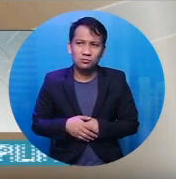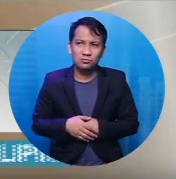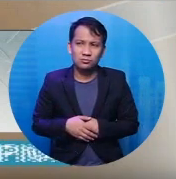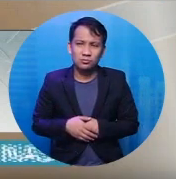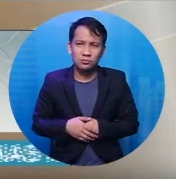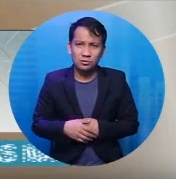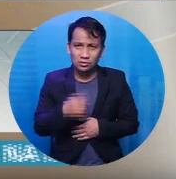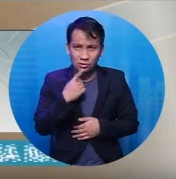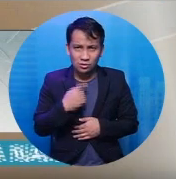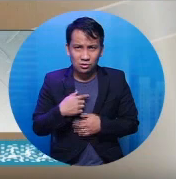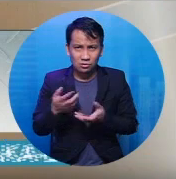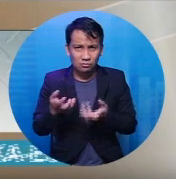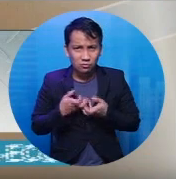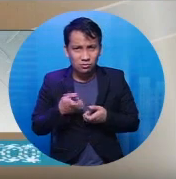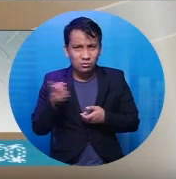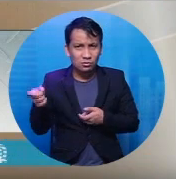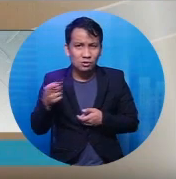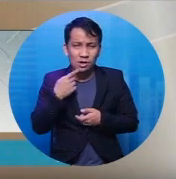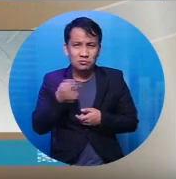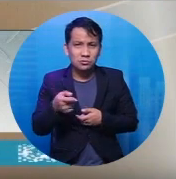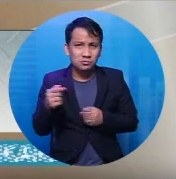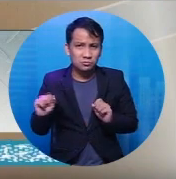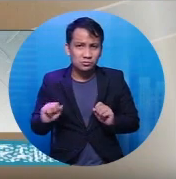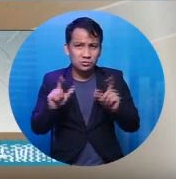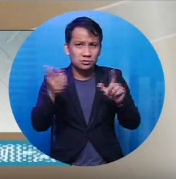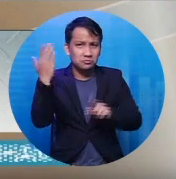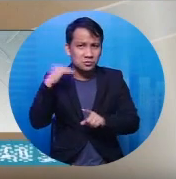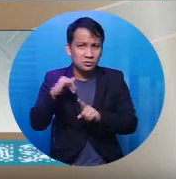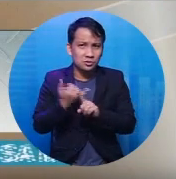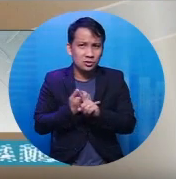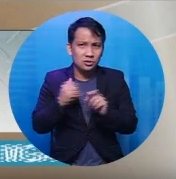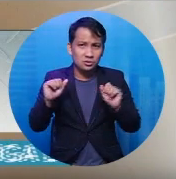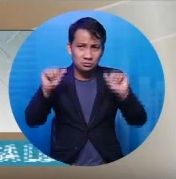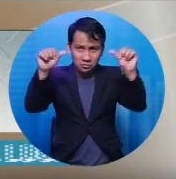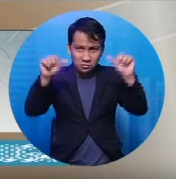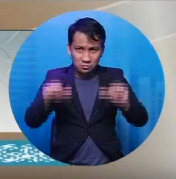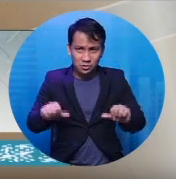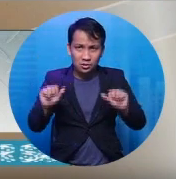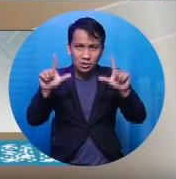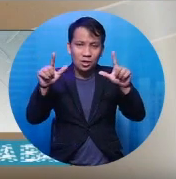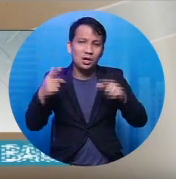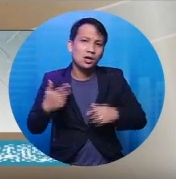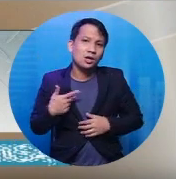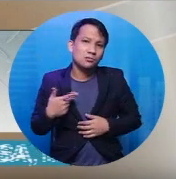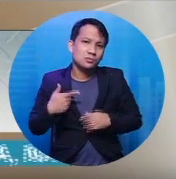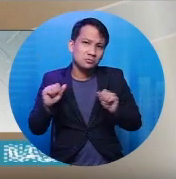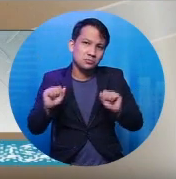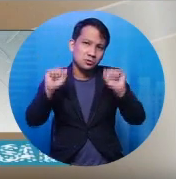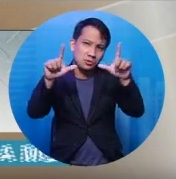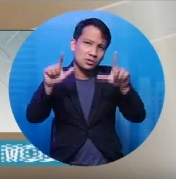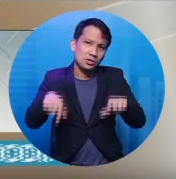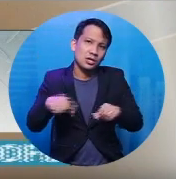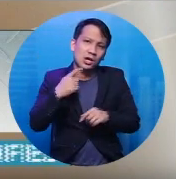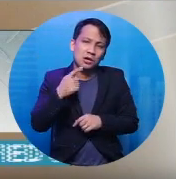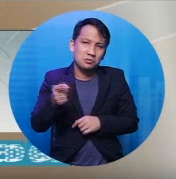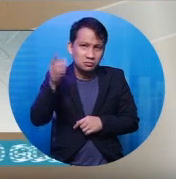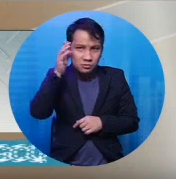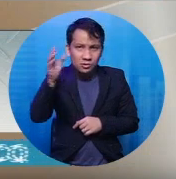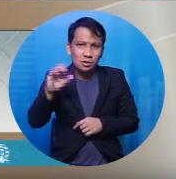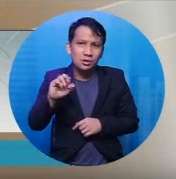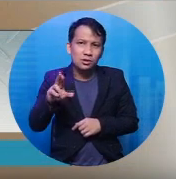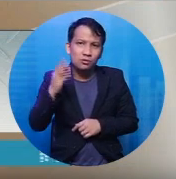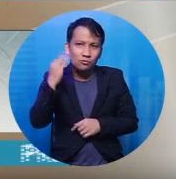na sinasakay-sakay mo sa motor yung babae? December hanggang January, nag-post ako, Milo, nag-post ako, Kuya Milo, sa